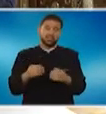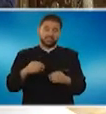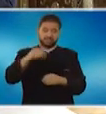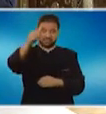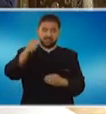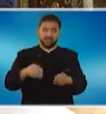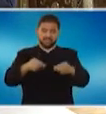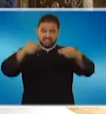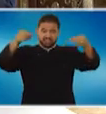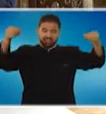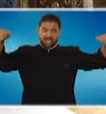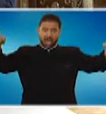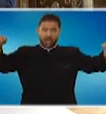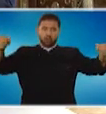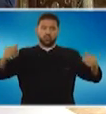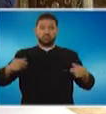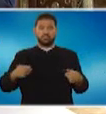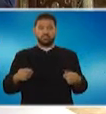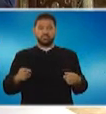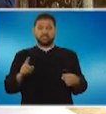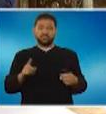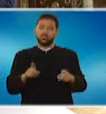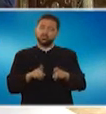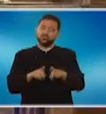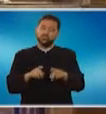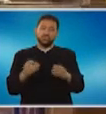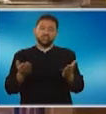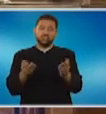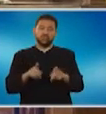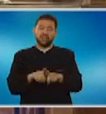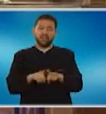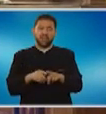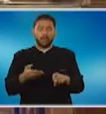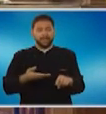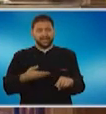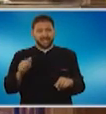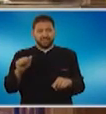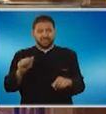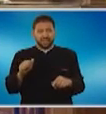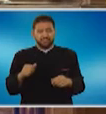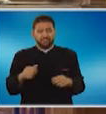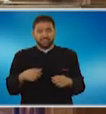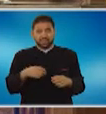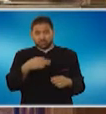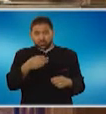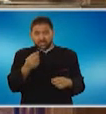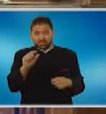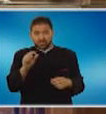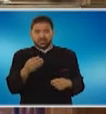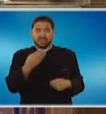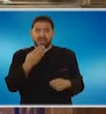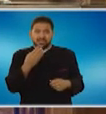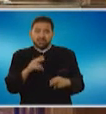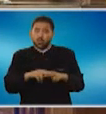citesc Evanghelia precum ziarul și ziarul precum Evanghelia. Ajungi aici, vă rog, exemplificați-ne, cum anume